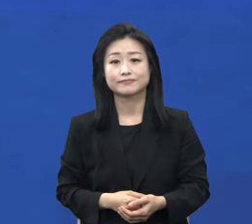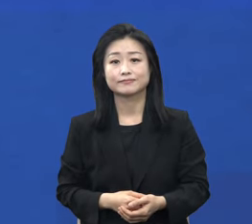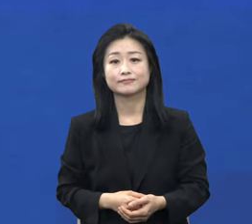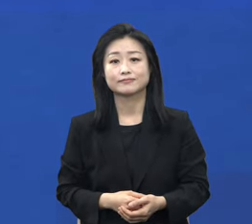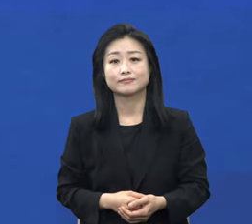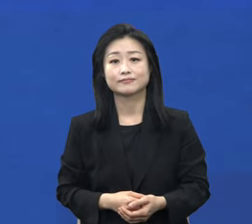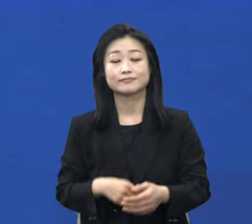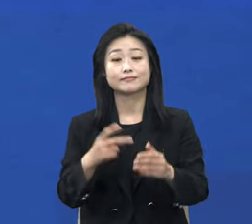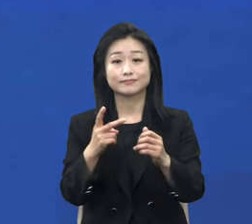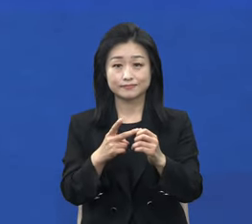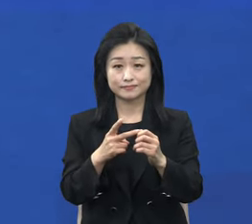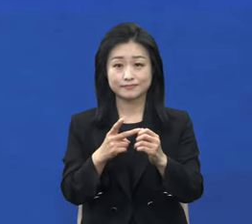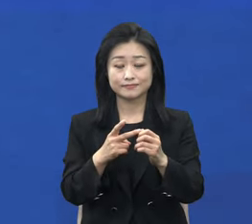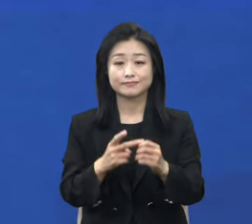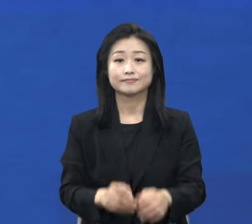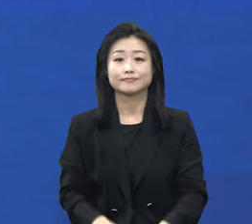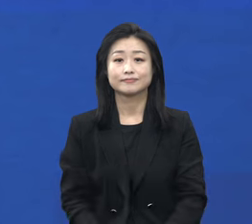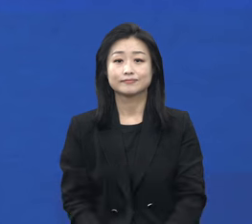두 번째,